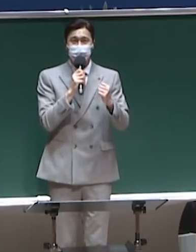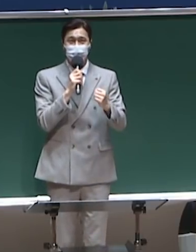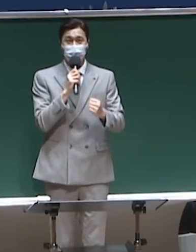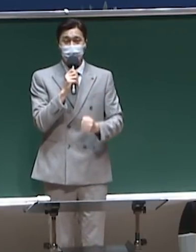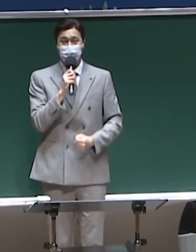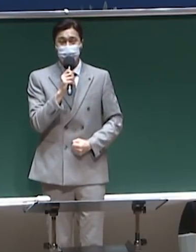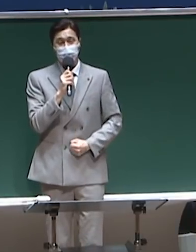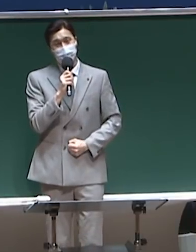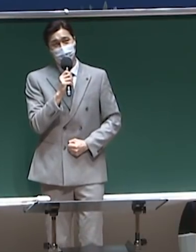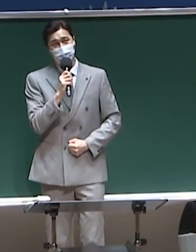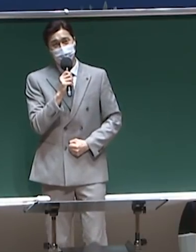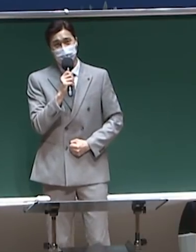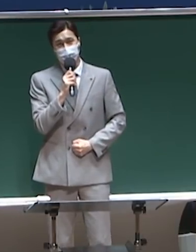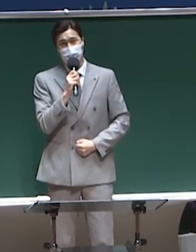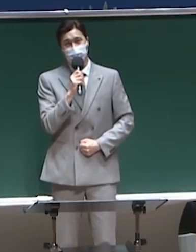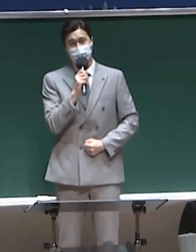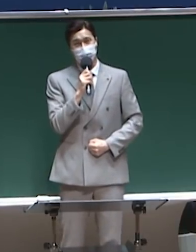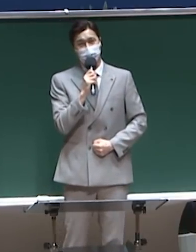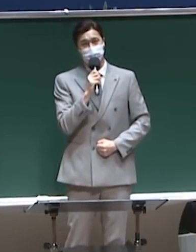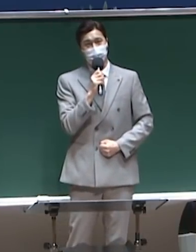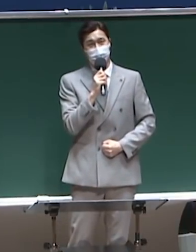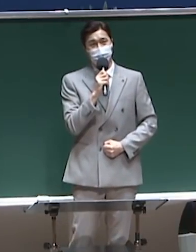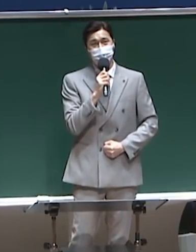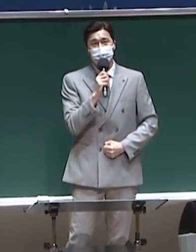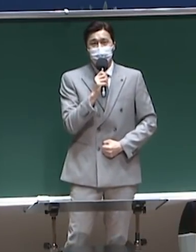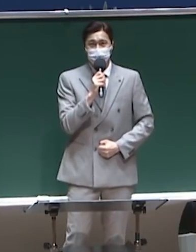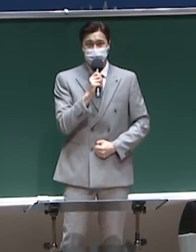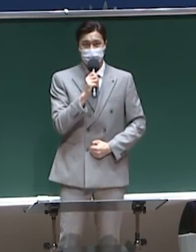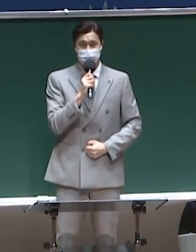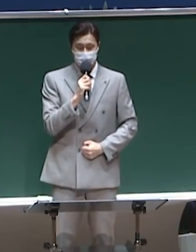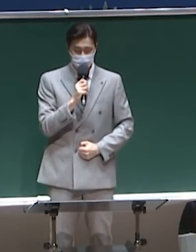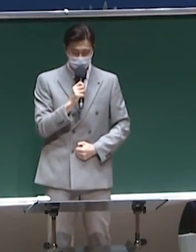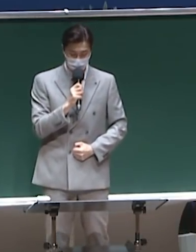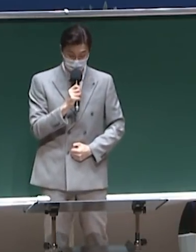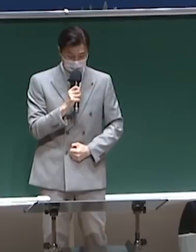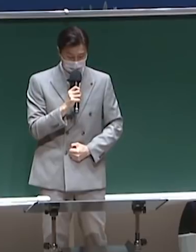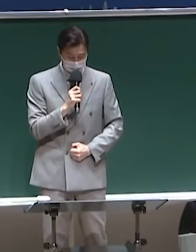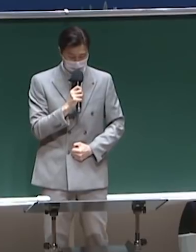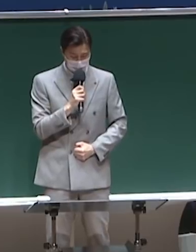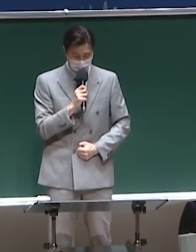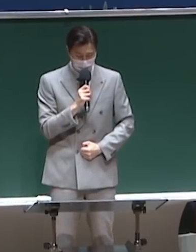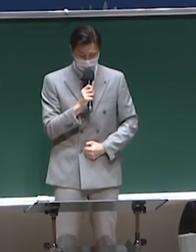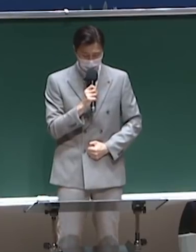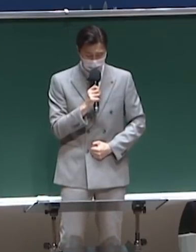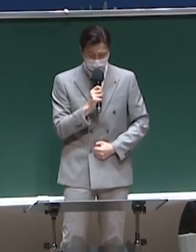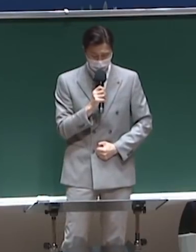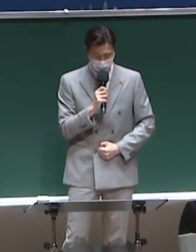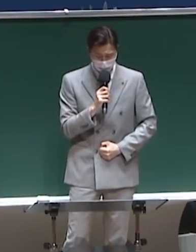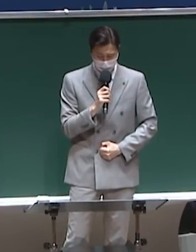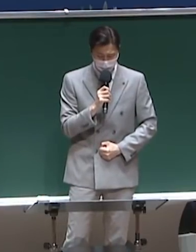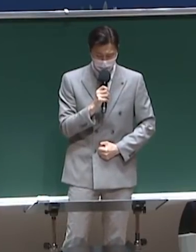것 시공간 초월이 너의 것 이삼치 현장이 너의